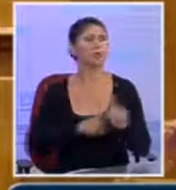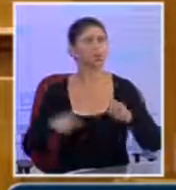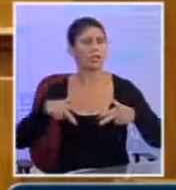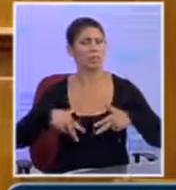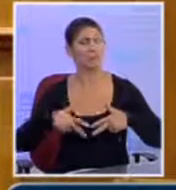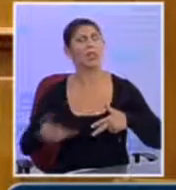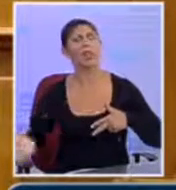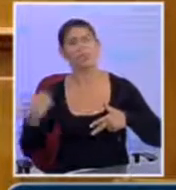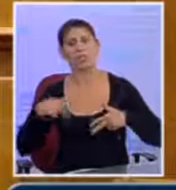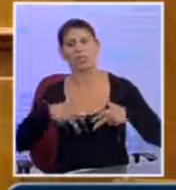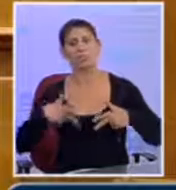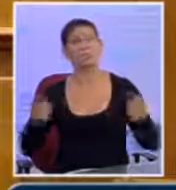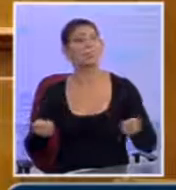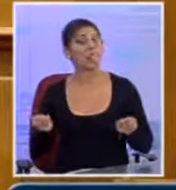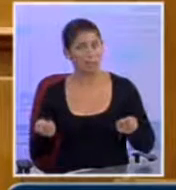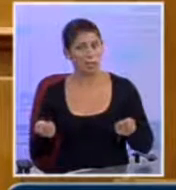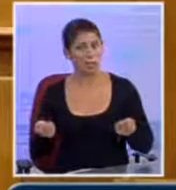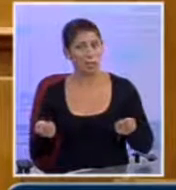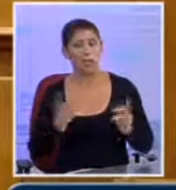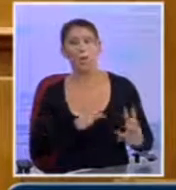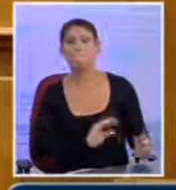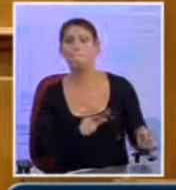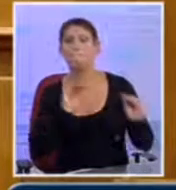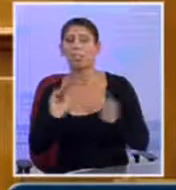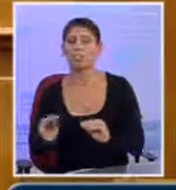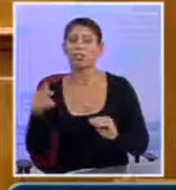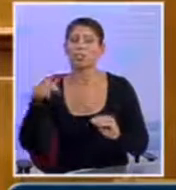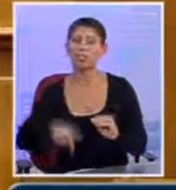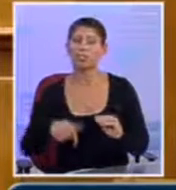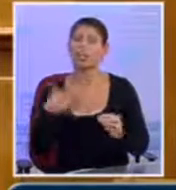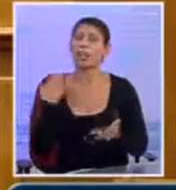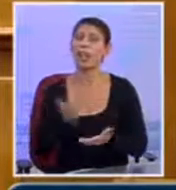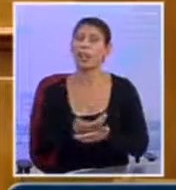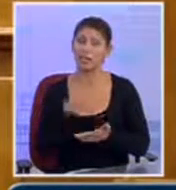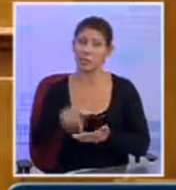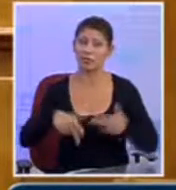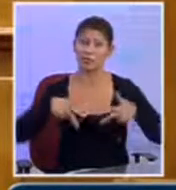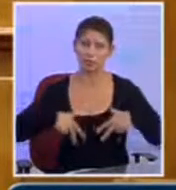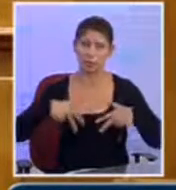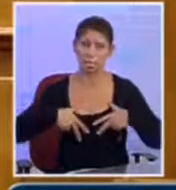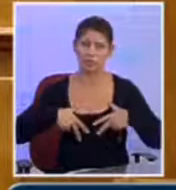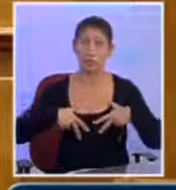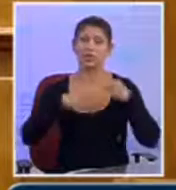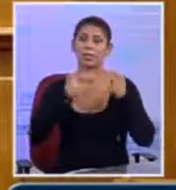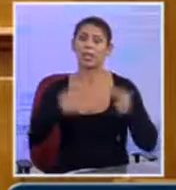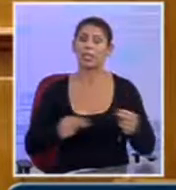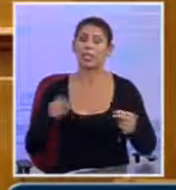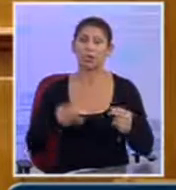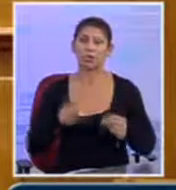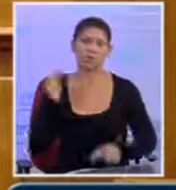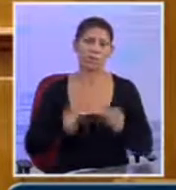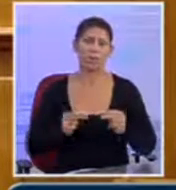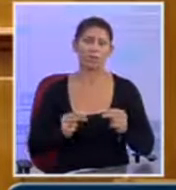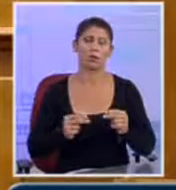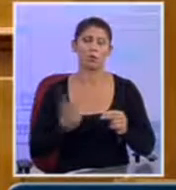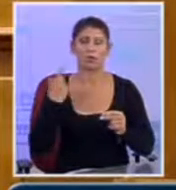δεν ήταν ή τι έκανε, μεταφέρθηκε και σήμερα καλούνται η παρούσα κυβέρνηση να λύσει αυτό το πρόβλημα οριστικά